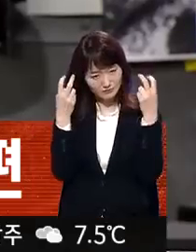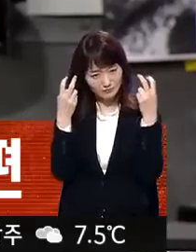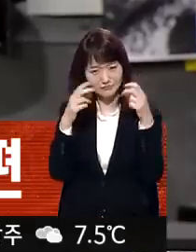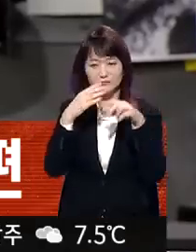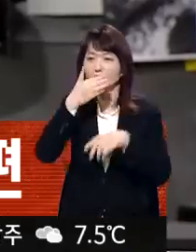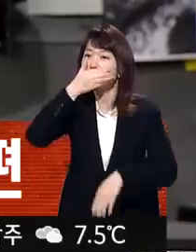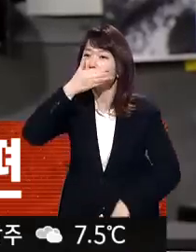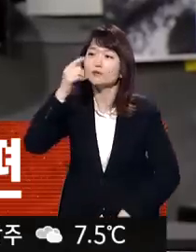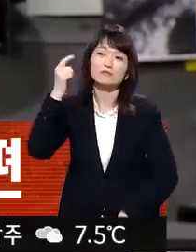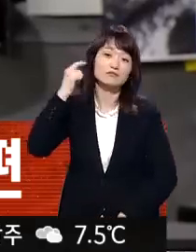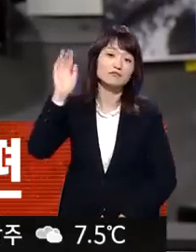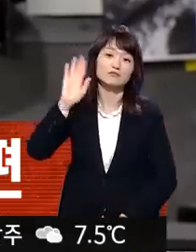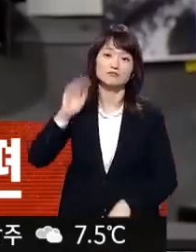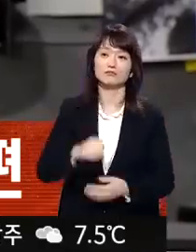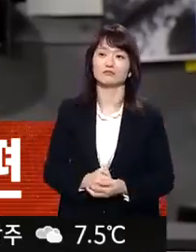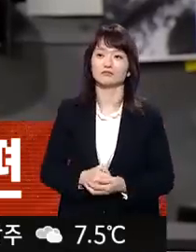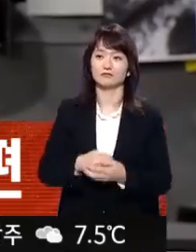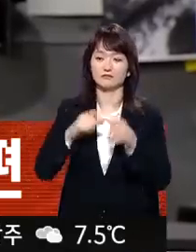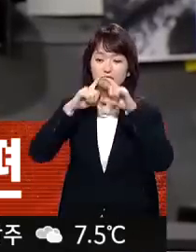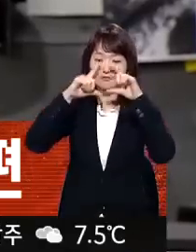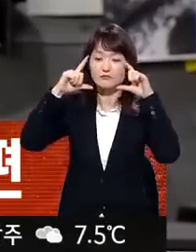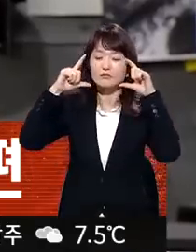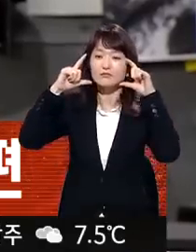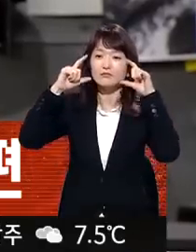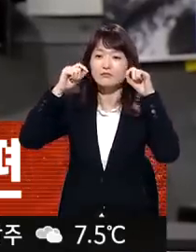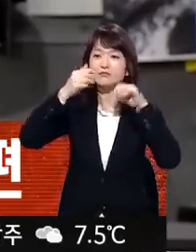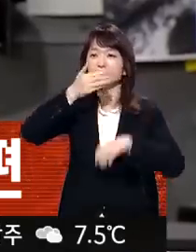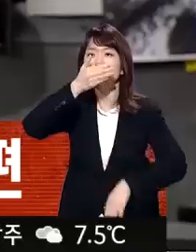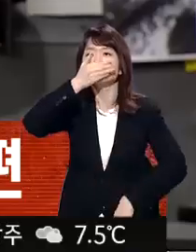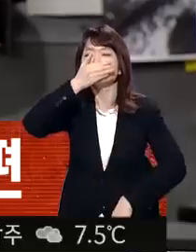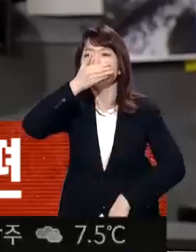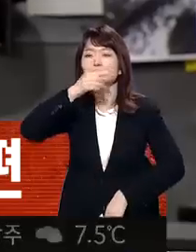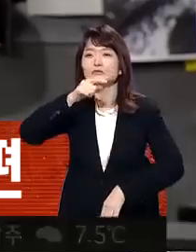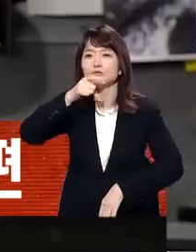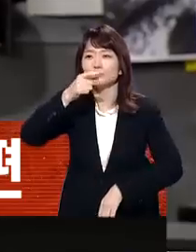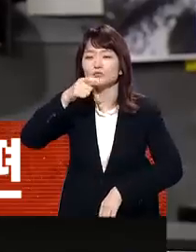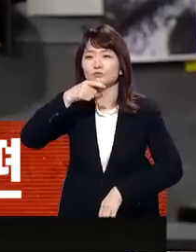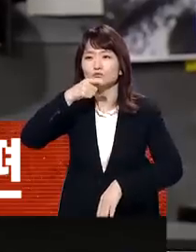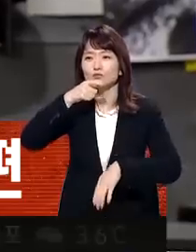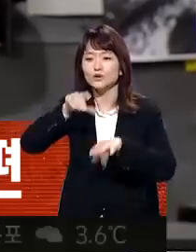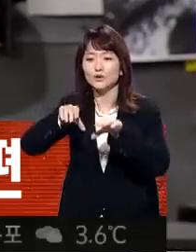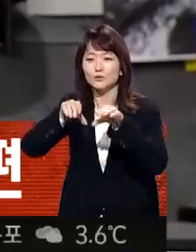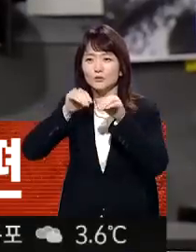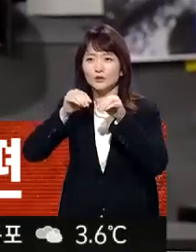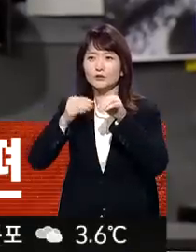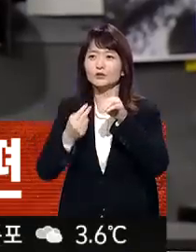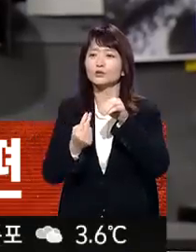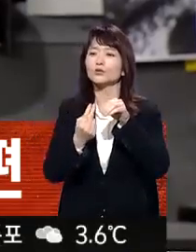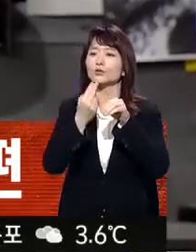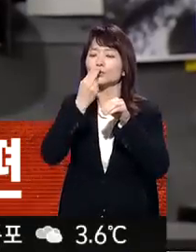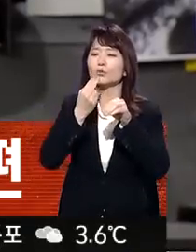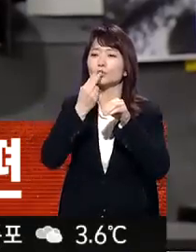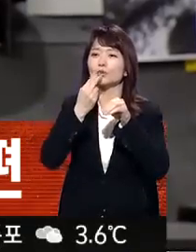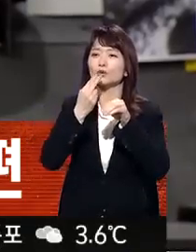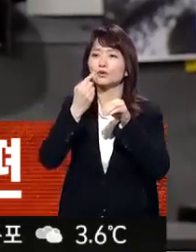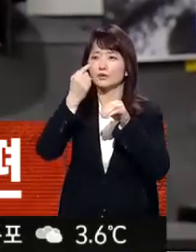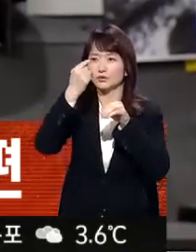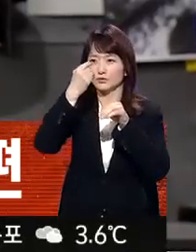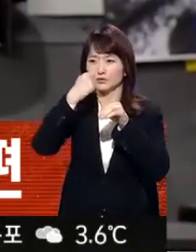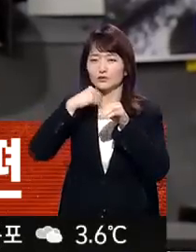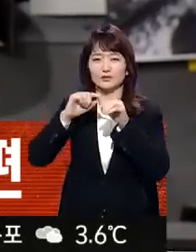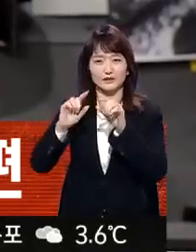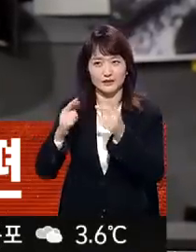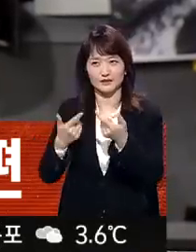봐요. 그리고 마스크 쓰게 되면은 건조한 공기가 입안에서 이렇게 안 들어온대요. 예. 그래서 쓰고 자고 있습니다. 괴롭습니다.